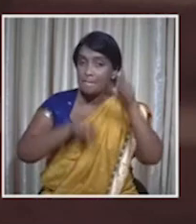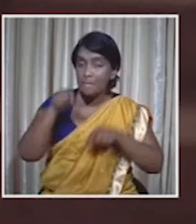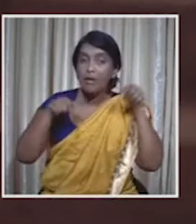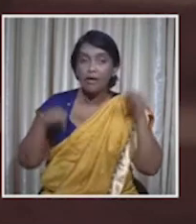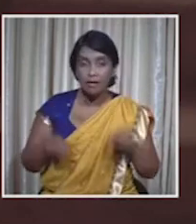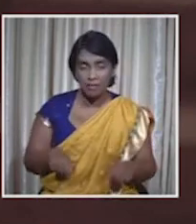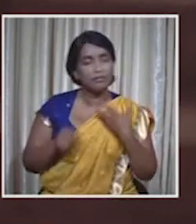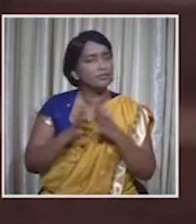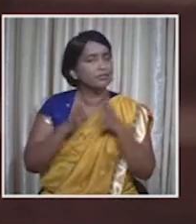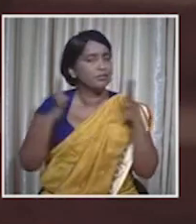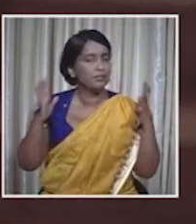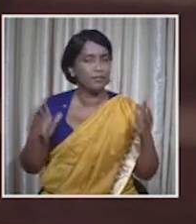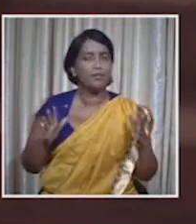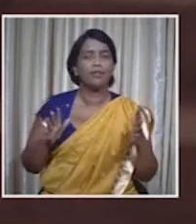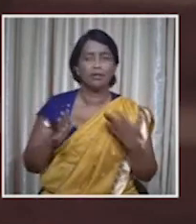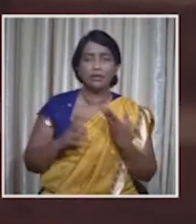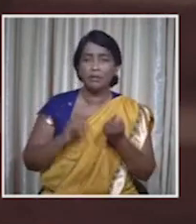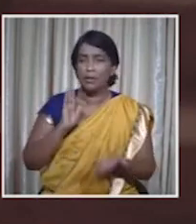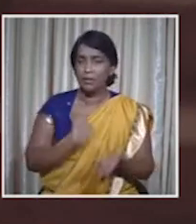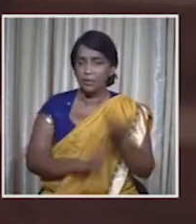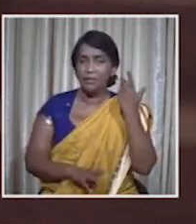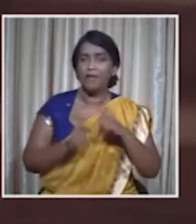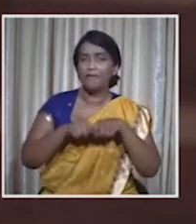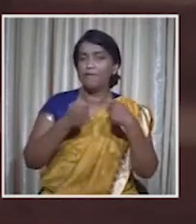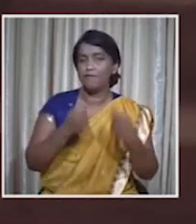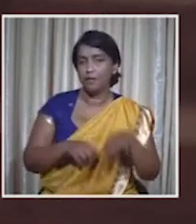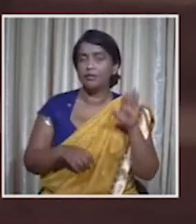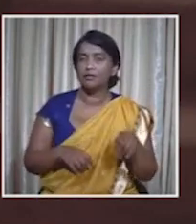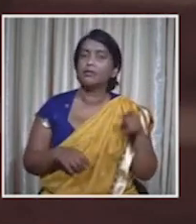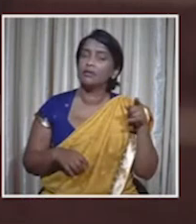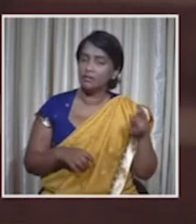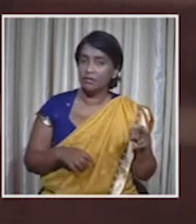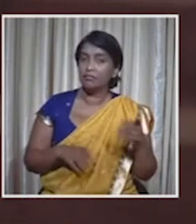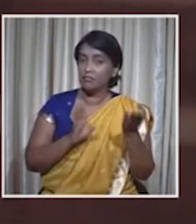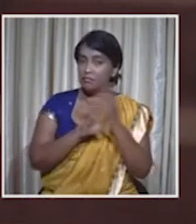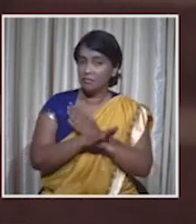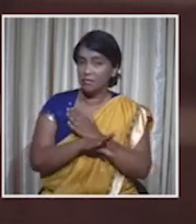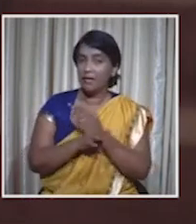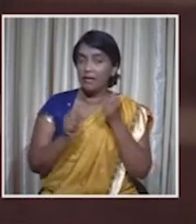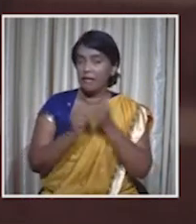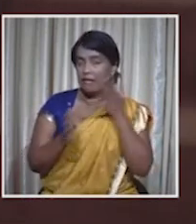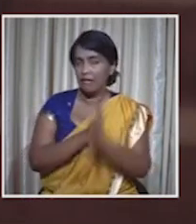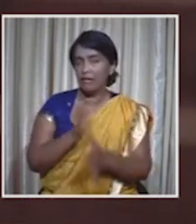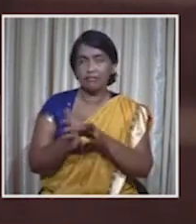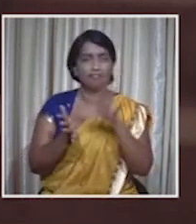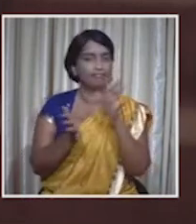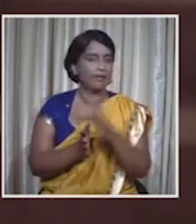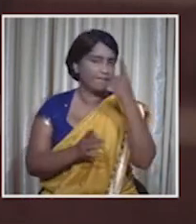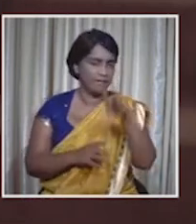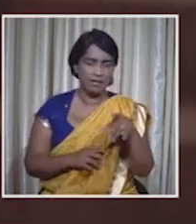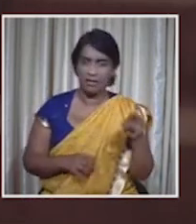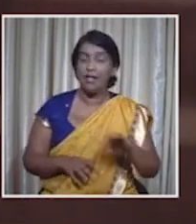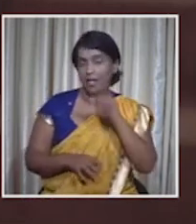රටේ ජනතාවට අද විශාල වැඩි මුදලක් වියදම් කරන්න වෙලා තියෙනවා ඔබතුමාලා ඒ ගත්ත වැරදි තීන්දුව